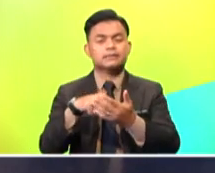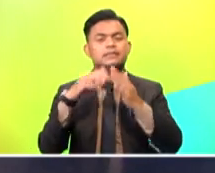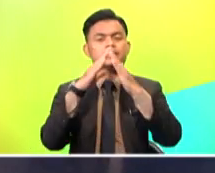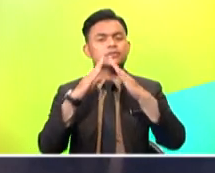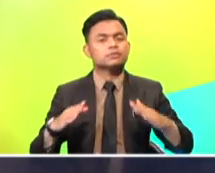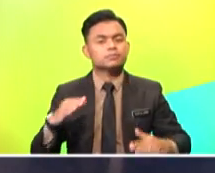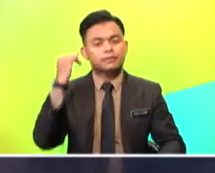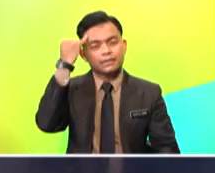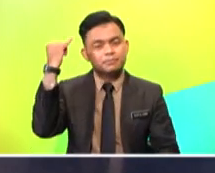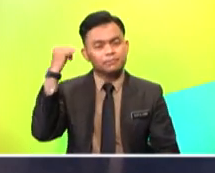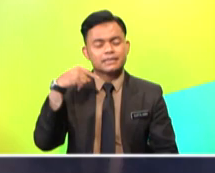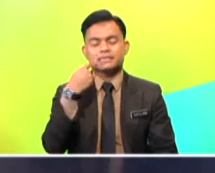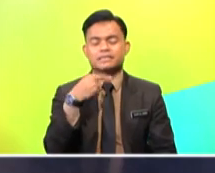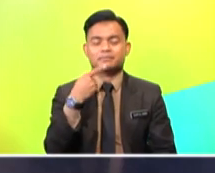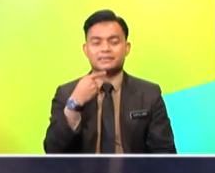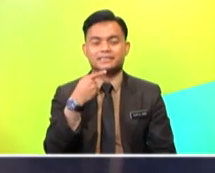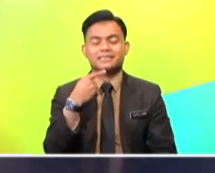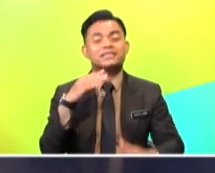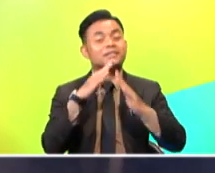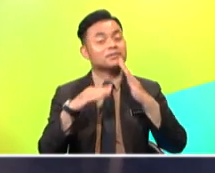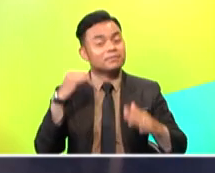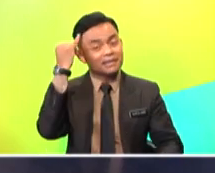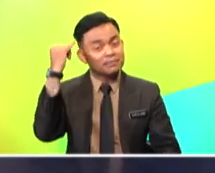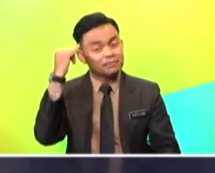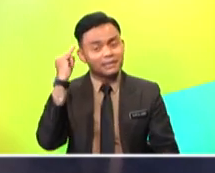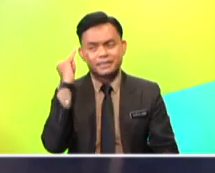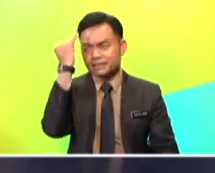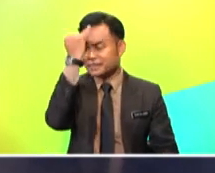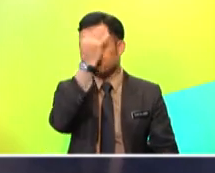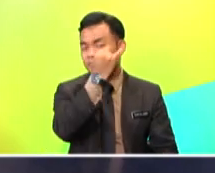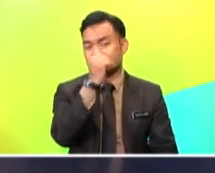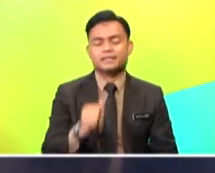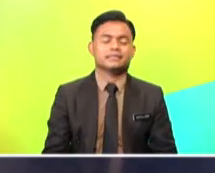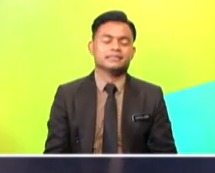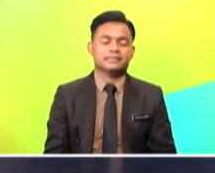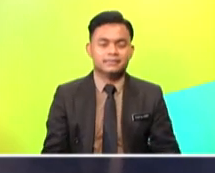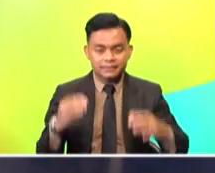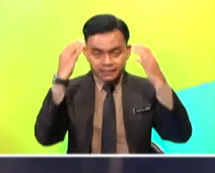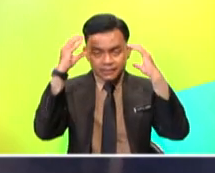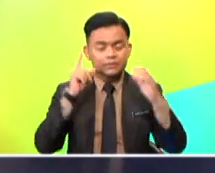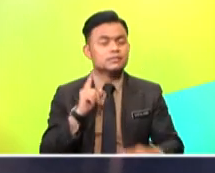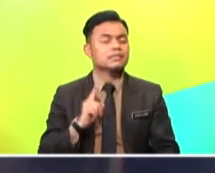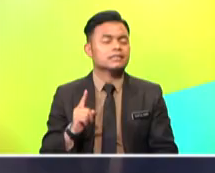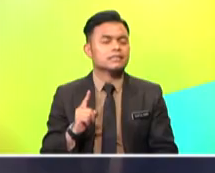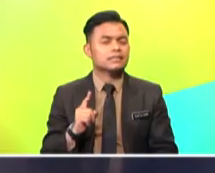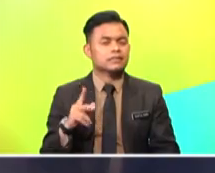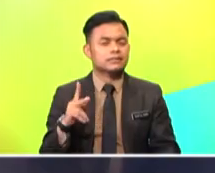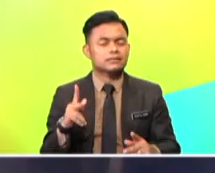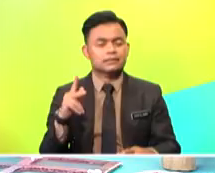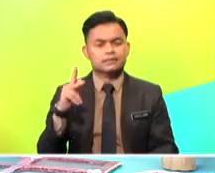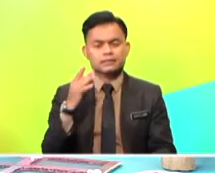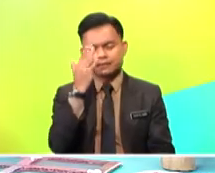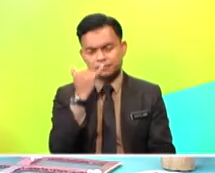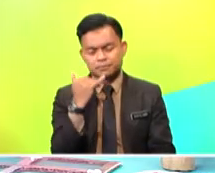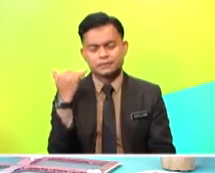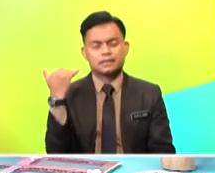Siapa? Impian saya. Impian Abang Irfan hari ini. Cikgu Zaleha, kenapalah ada kotak-kotak dekat sini hari ini?